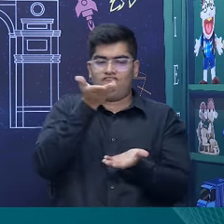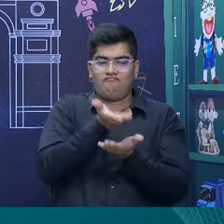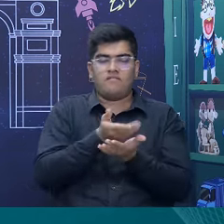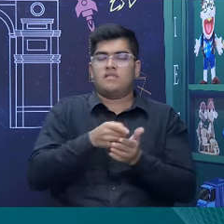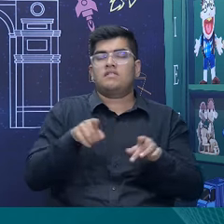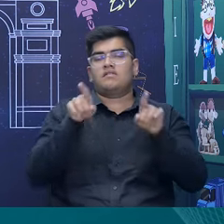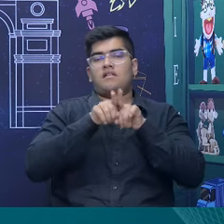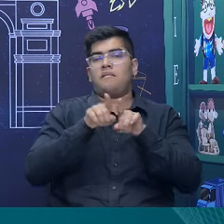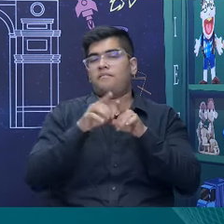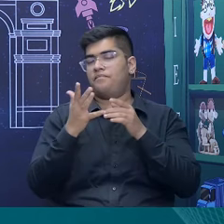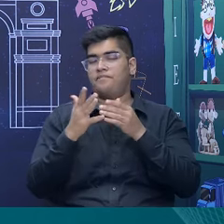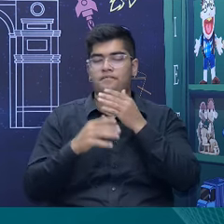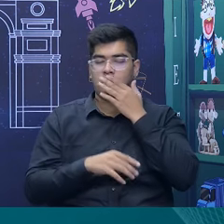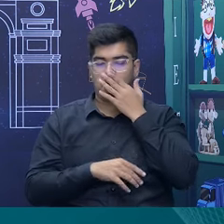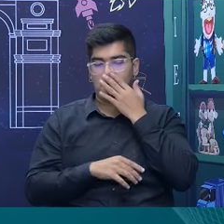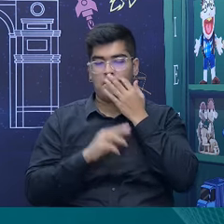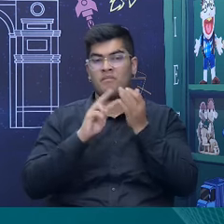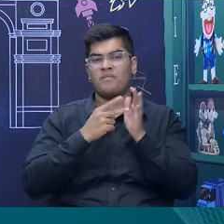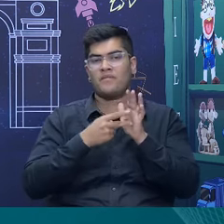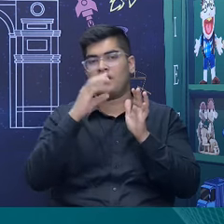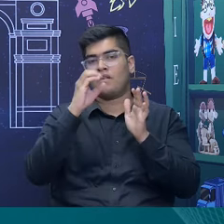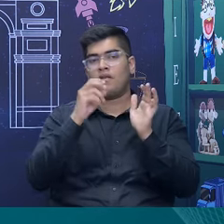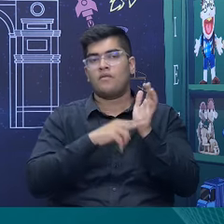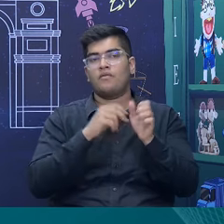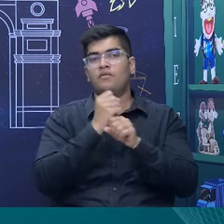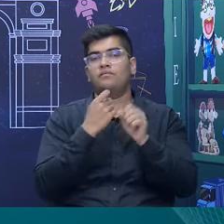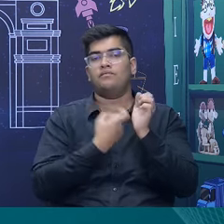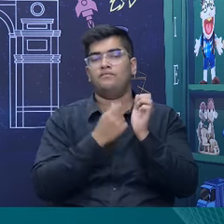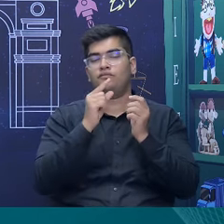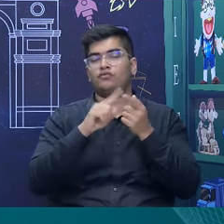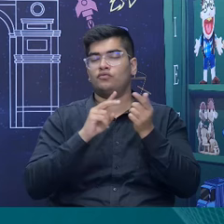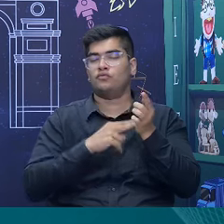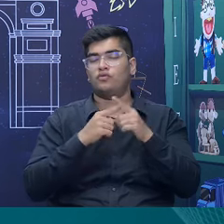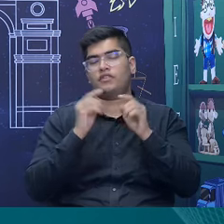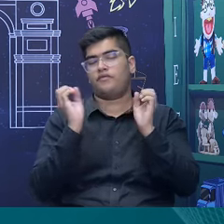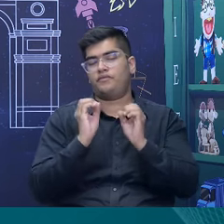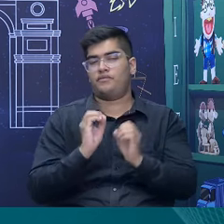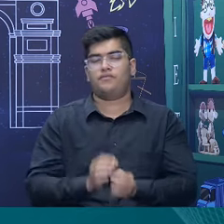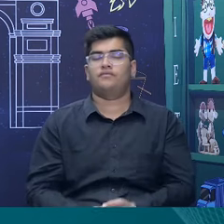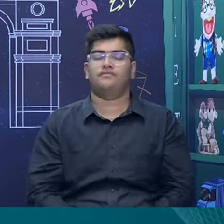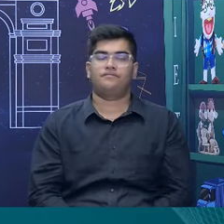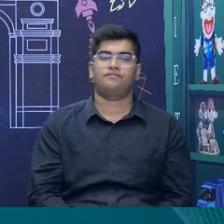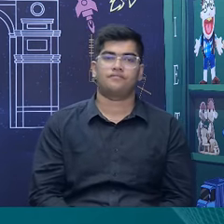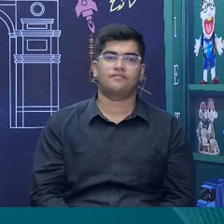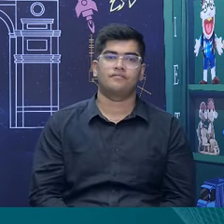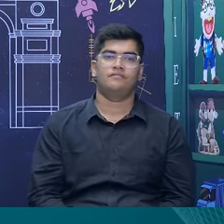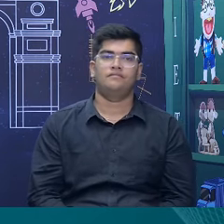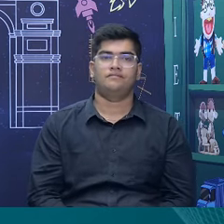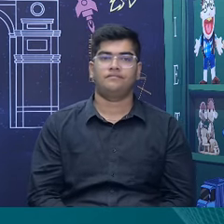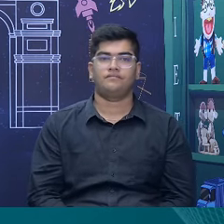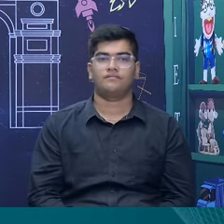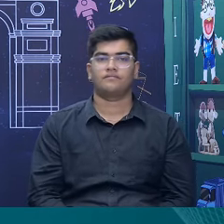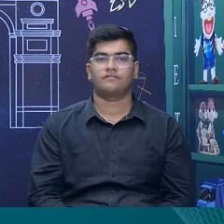का जो साइज था वह बदला है रही तो व आकृति त्रिभुजाकार ही बट थोड़ा सा डिफरेंट साइड साइड्स